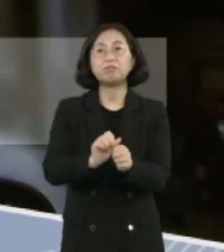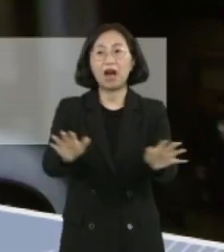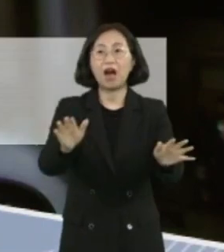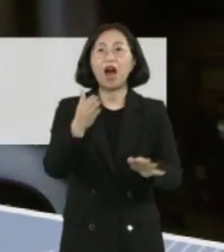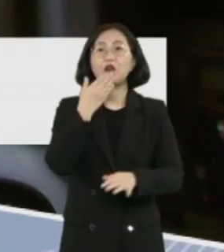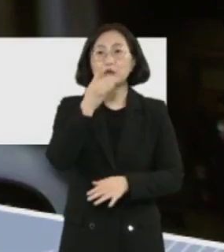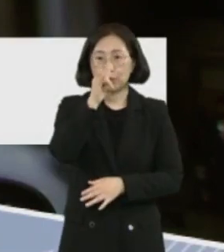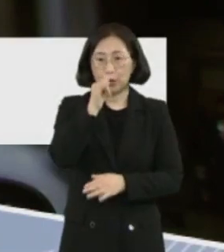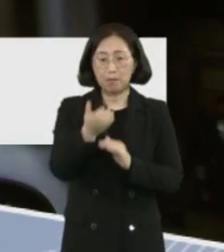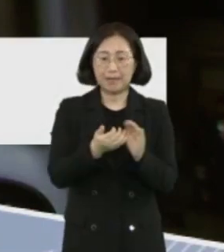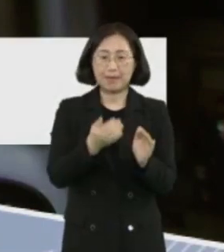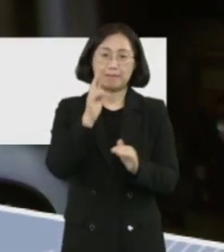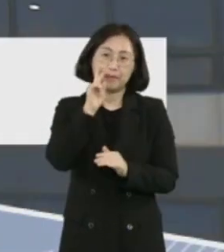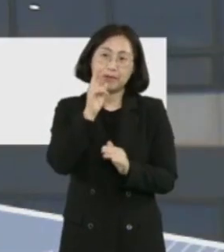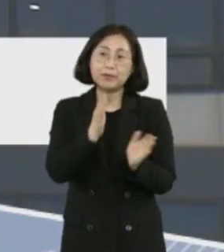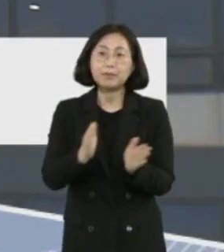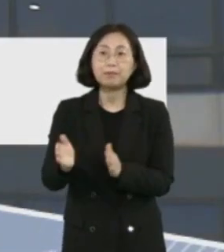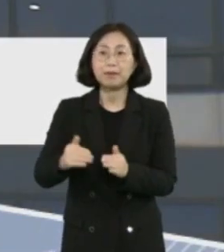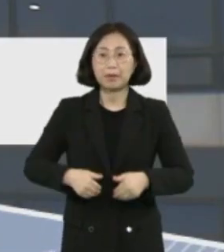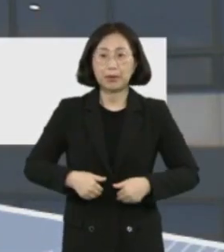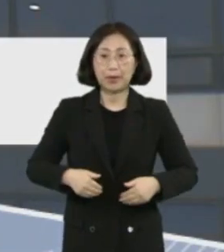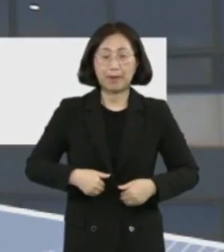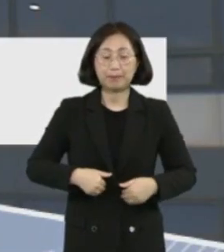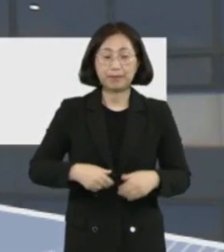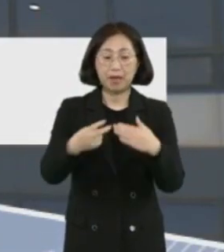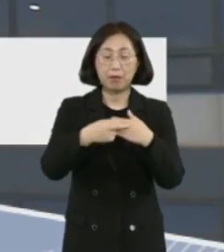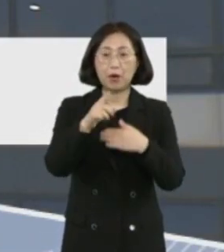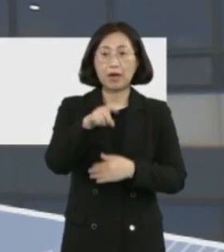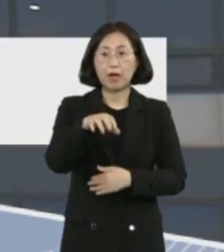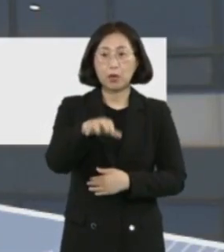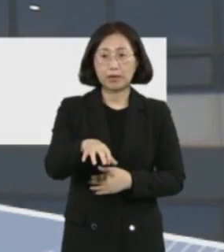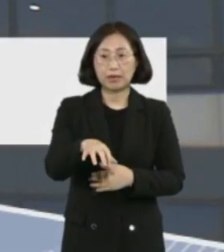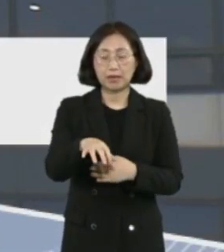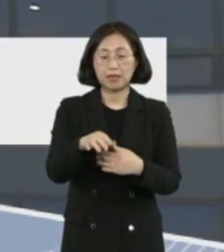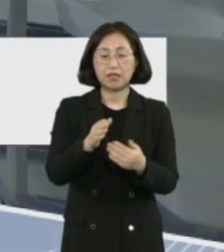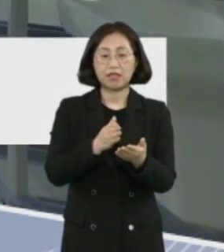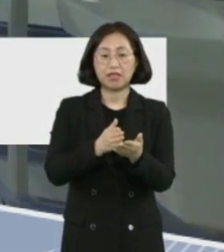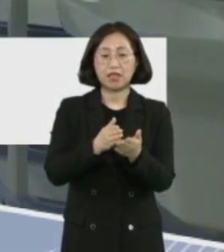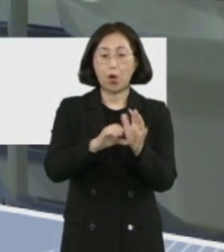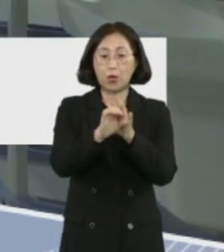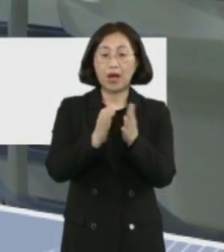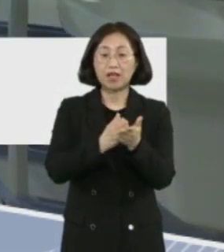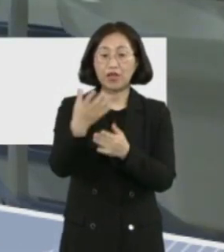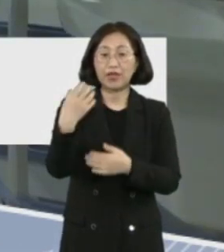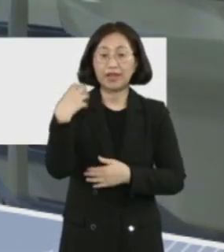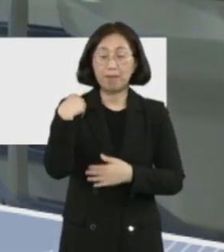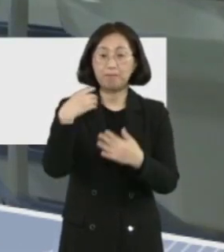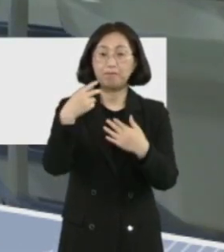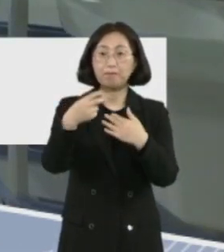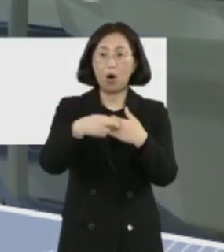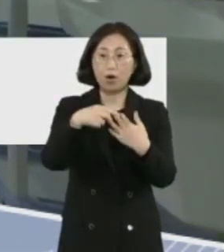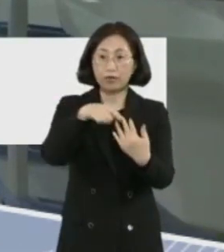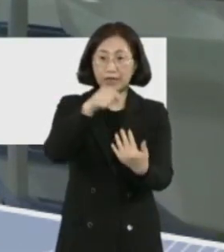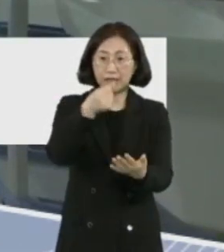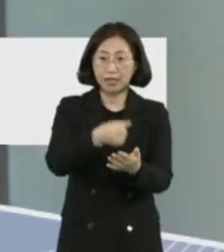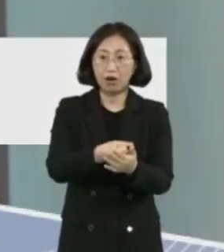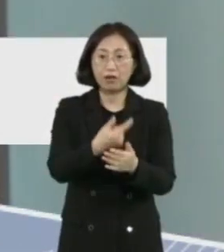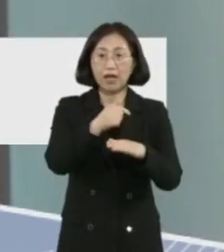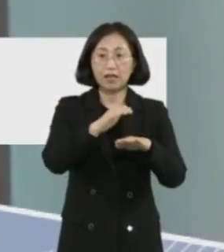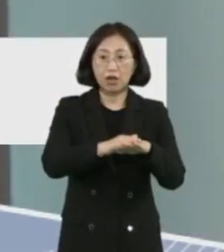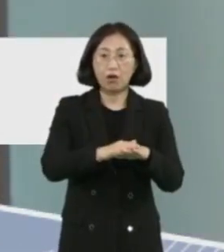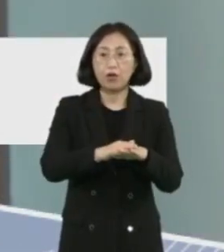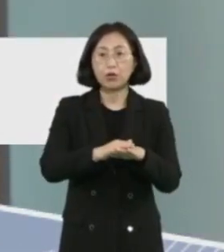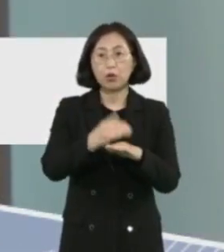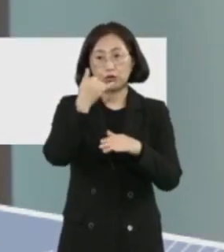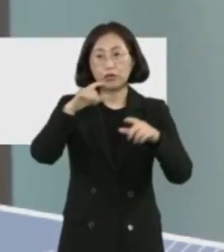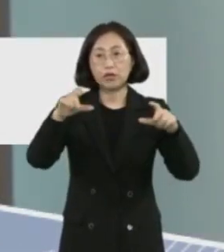곳이 충청권 의료 거점 병원으로 지정돼서 대전에서 발생하는 환자는 물론